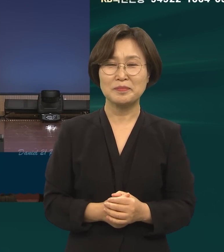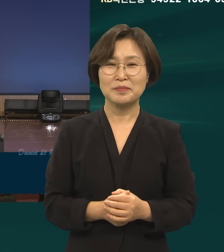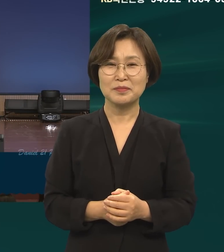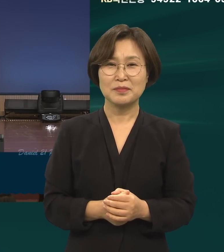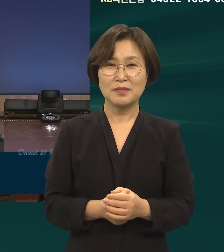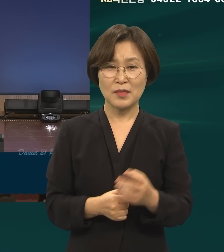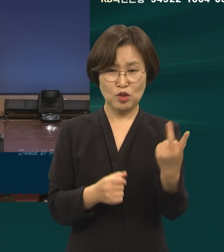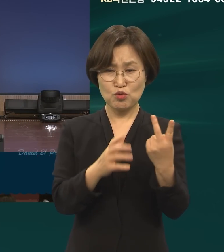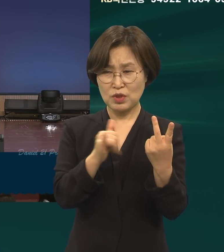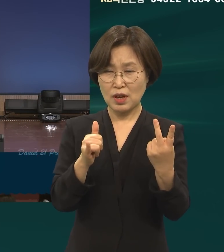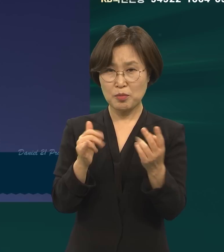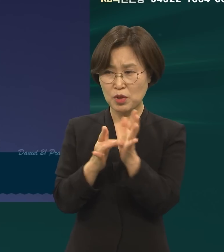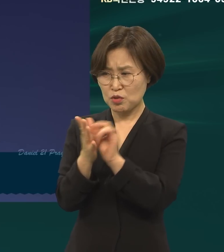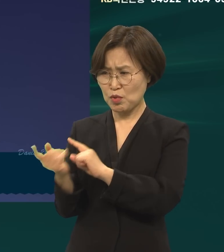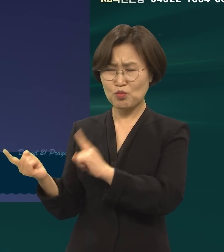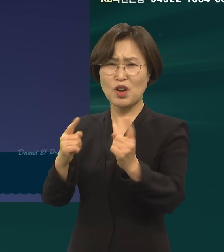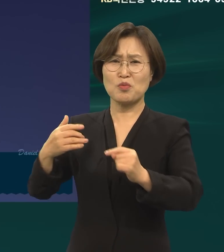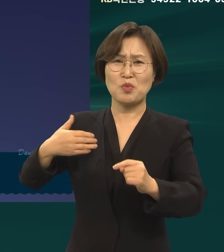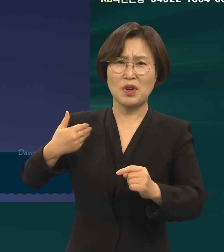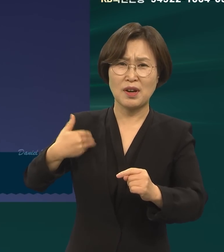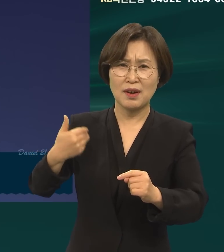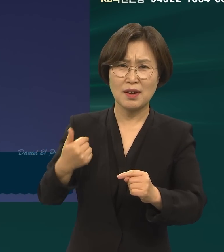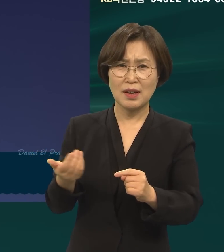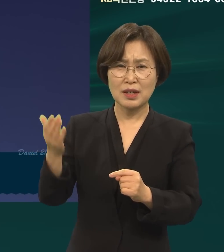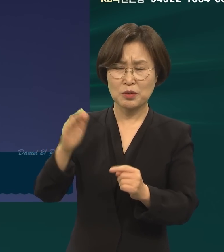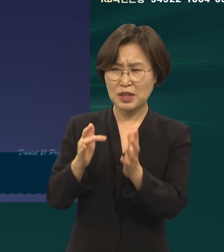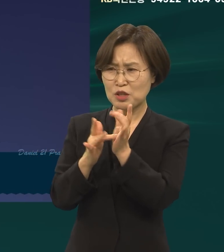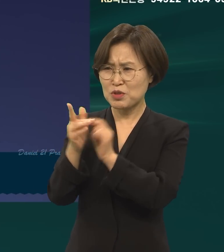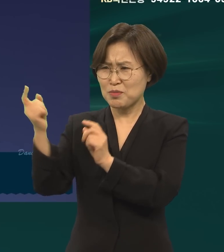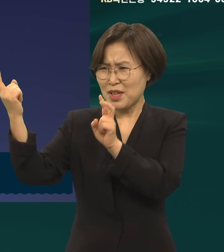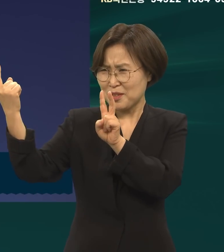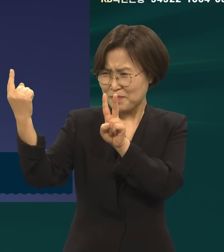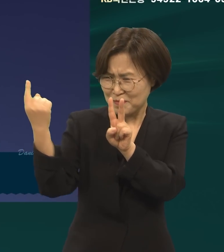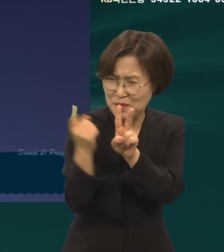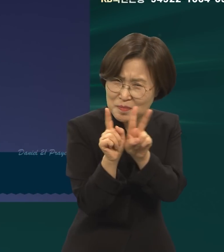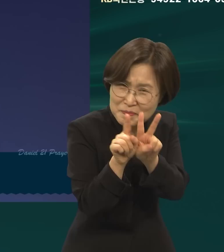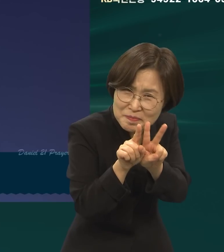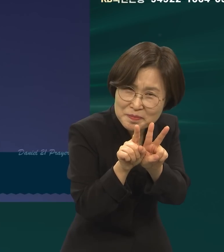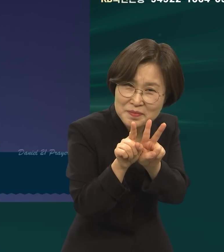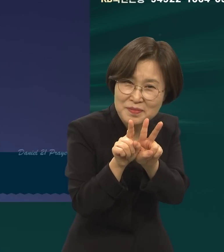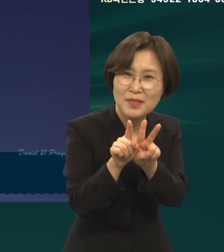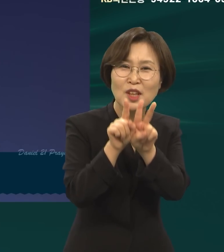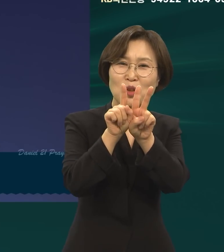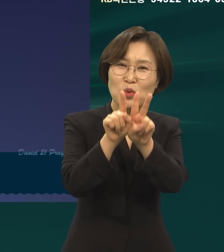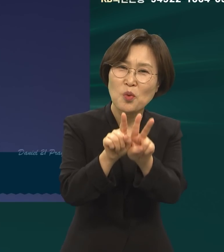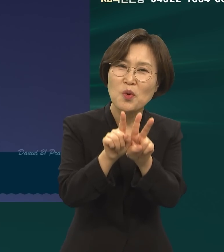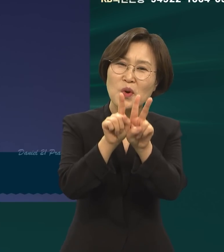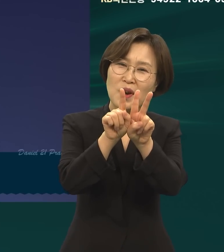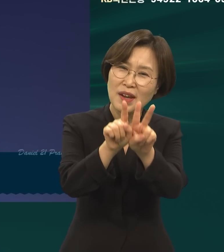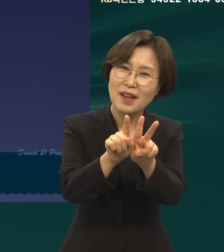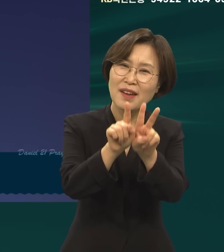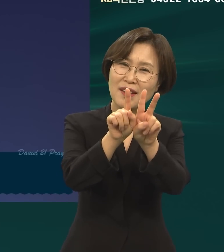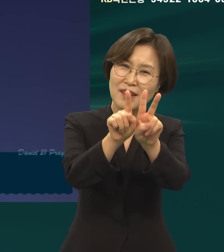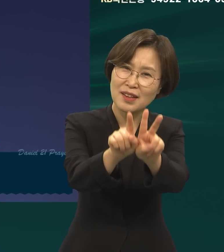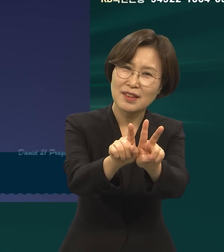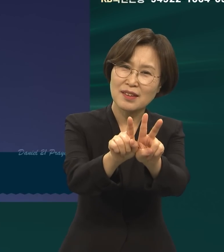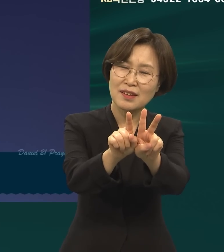이들은 부활하신 걸 모르는데 예수님께서 매우 가까이 옆에 서서 그들과 뭐 하고 있다고요?